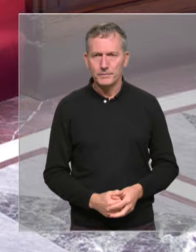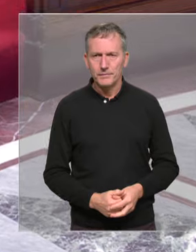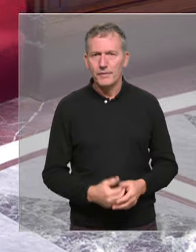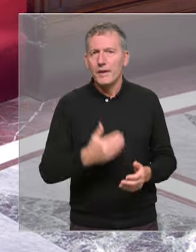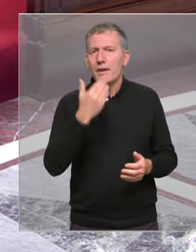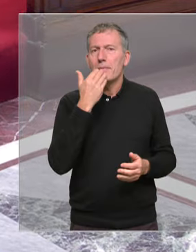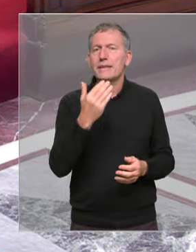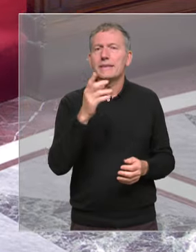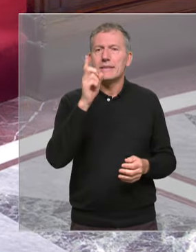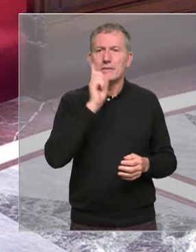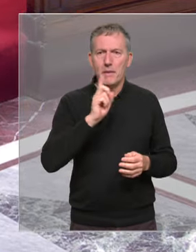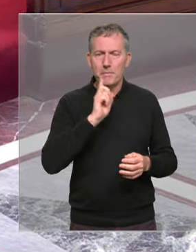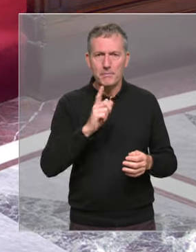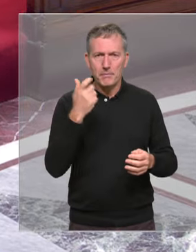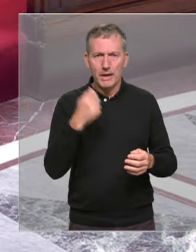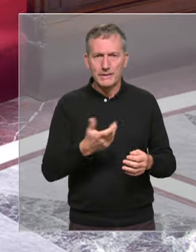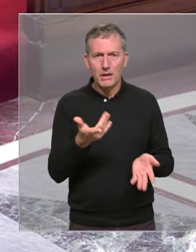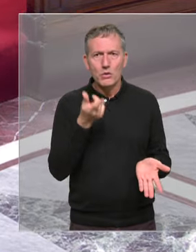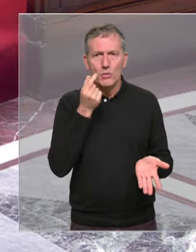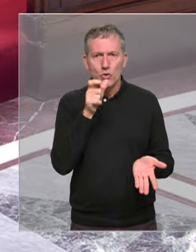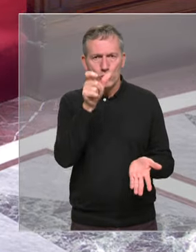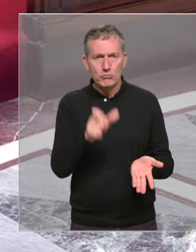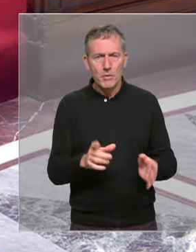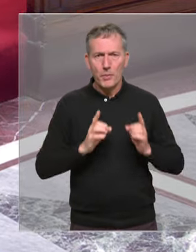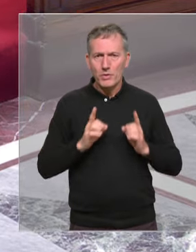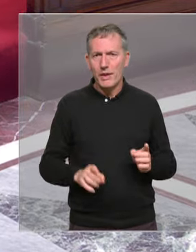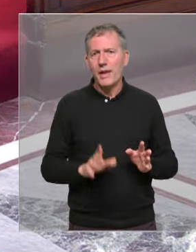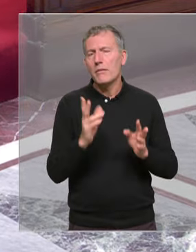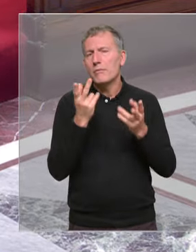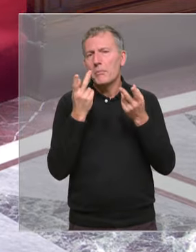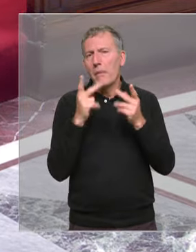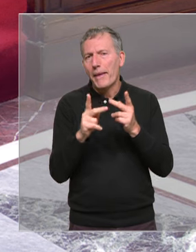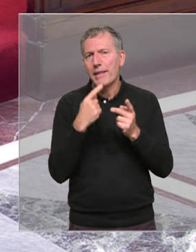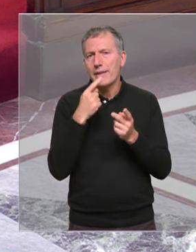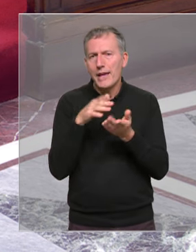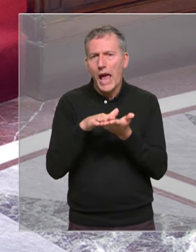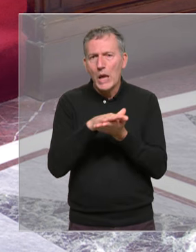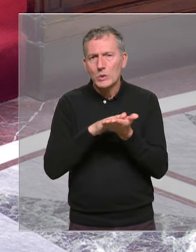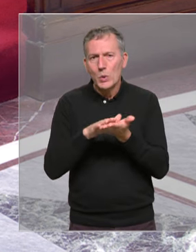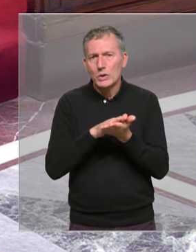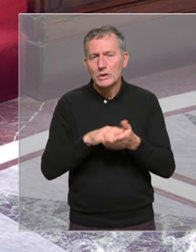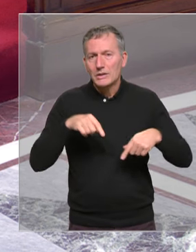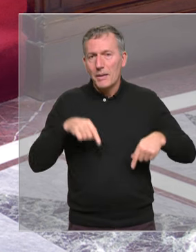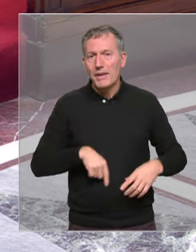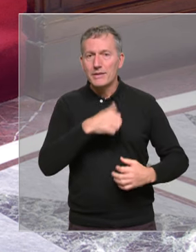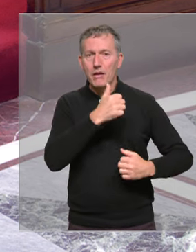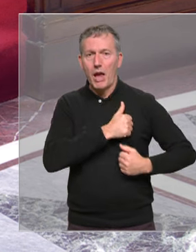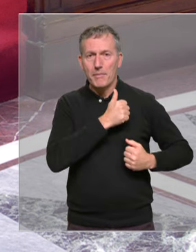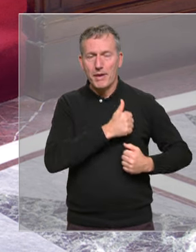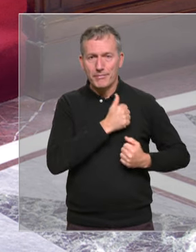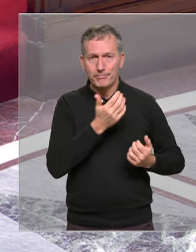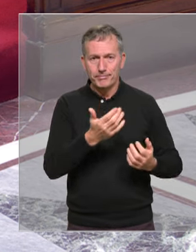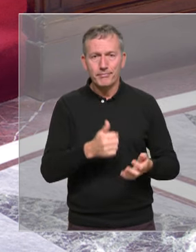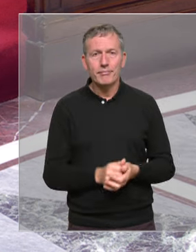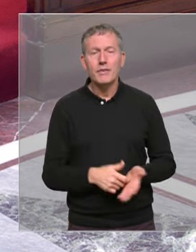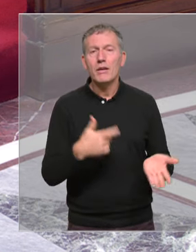Merci, Madame la Présidente. Monsieur le député Bayou, permettez-moi d'excuser le ministre des Armées.